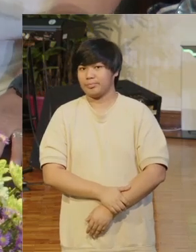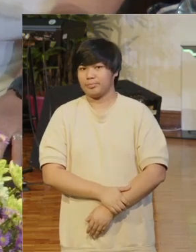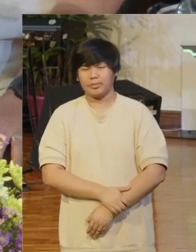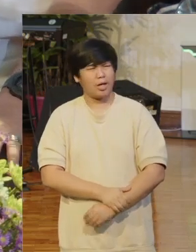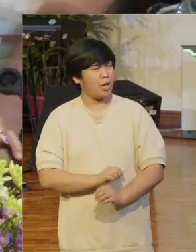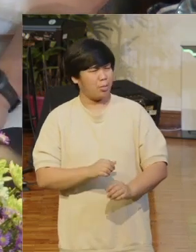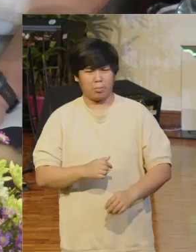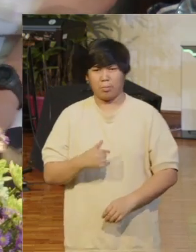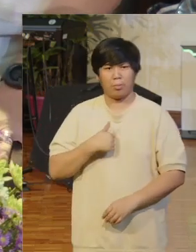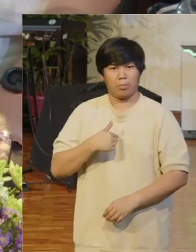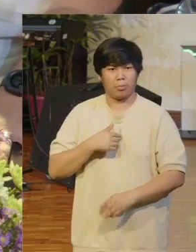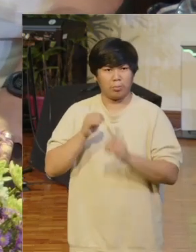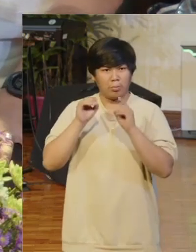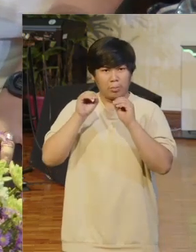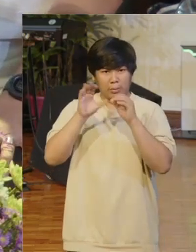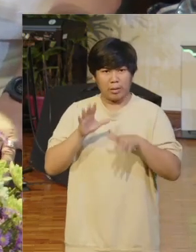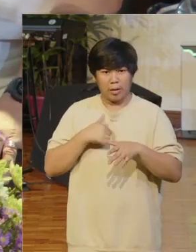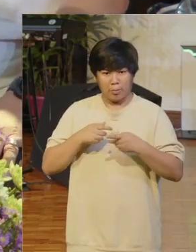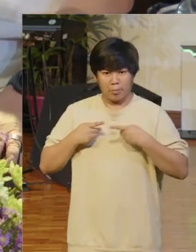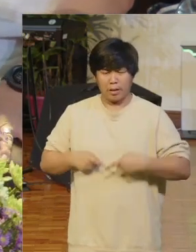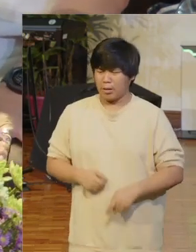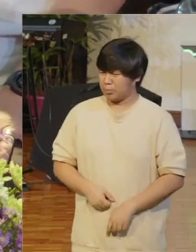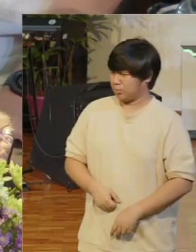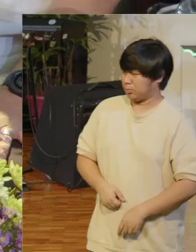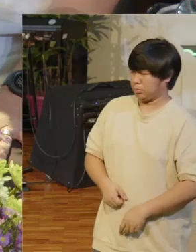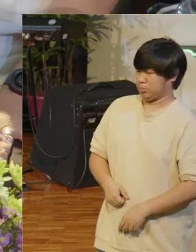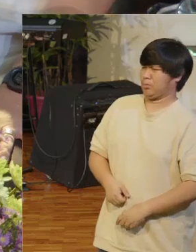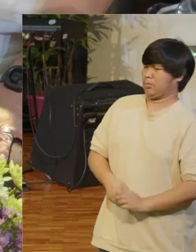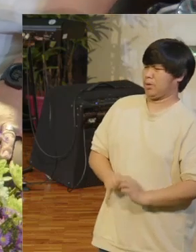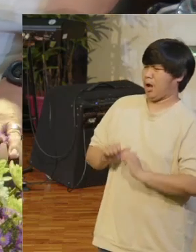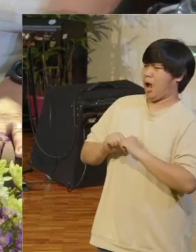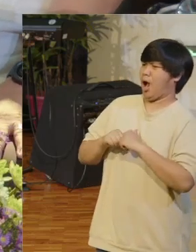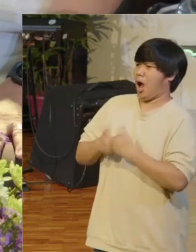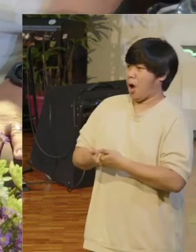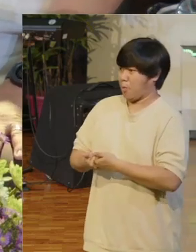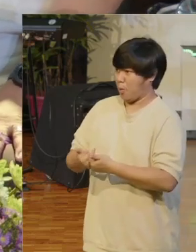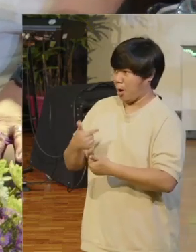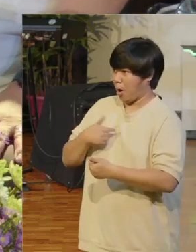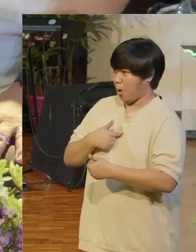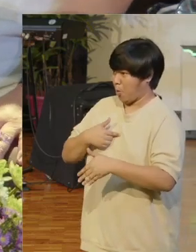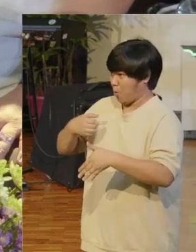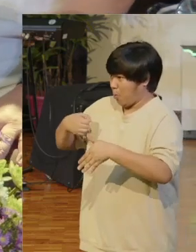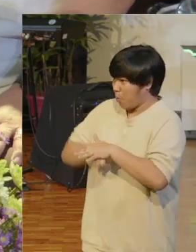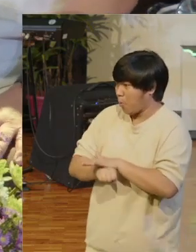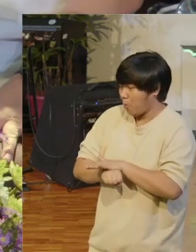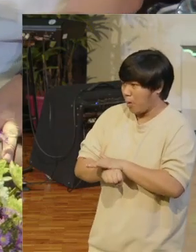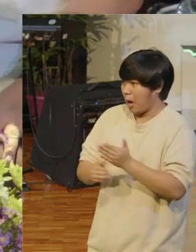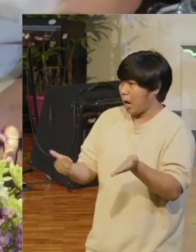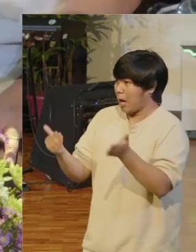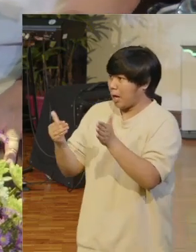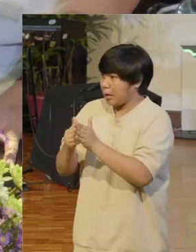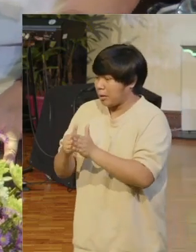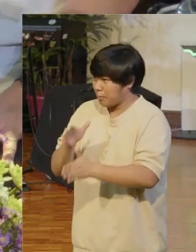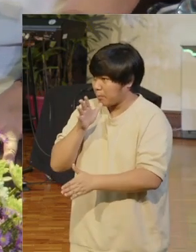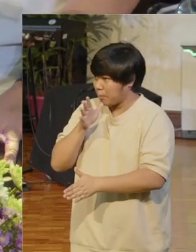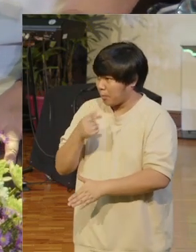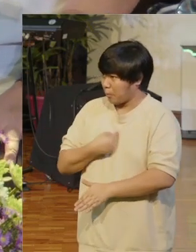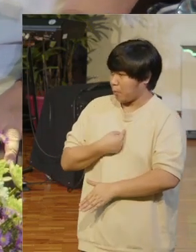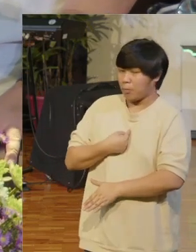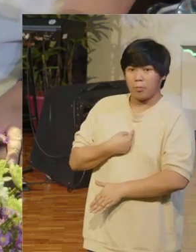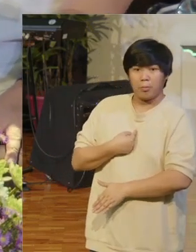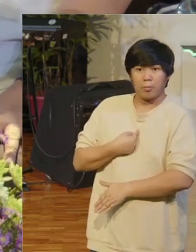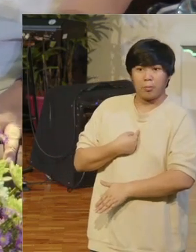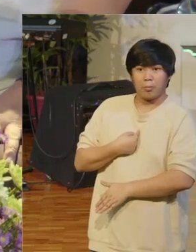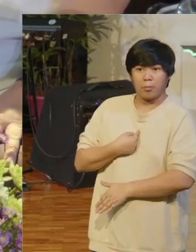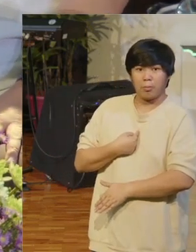Paano siya magiging born again? Kahit siya, hindi niya maunawaan. Papasok ba siya muli sa bahay bata ng kanyang ina